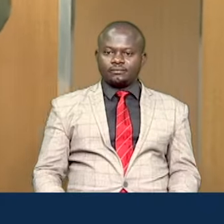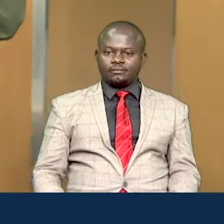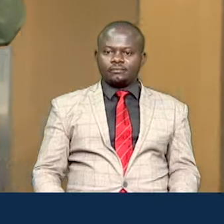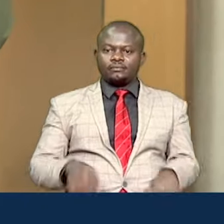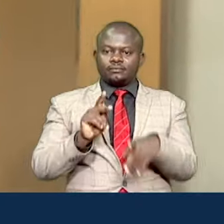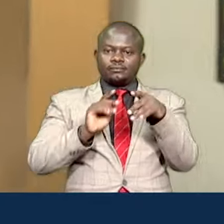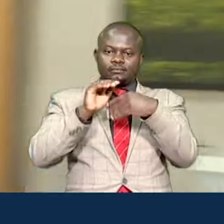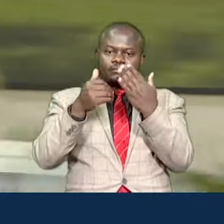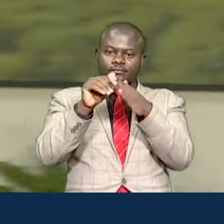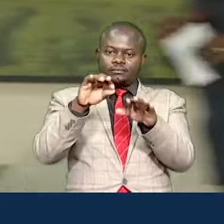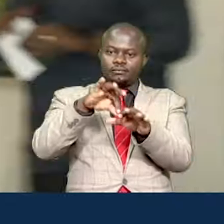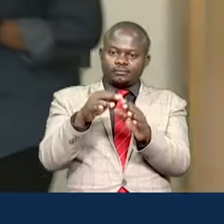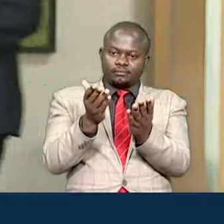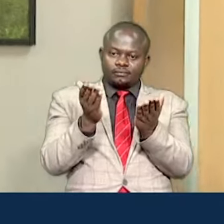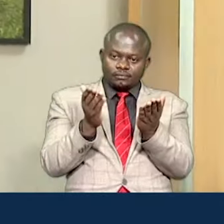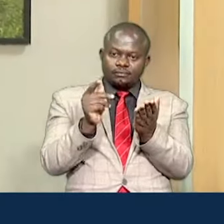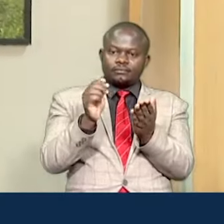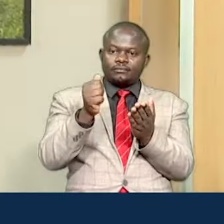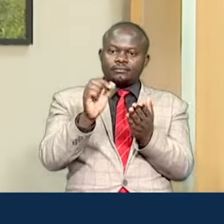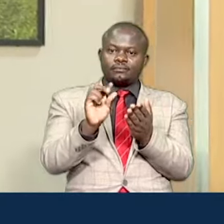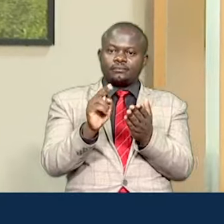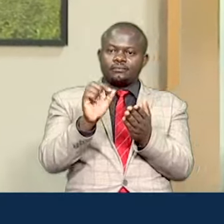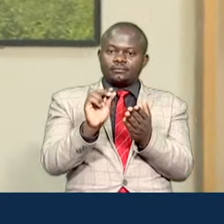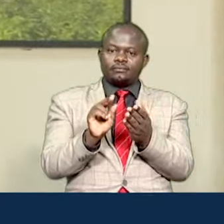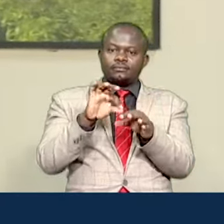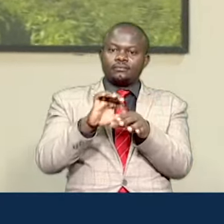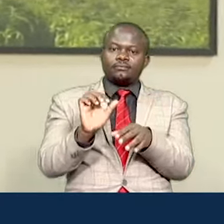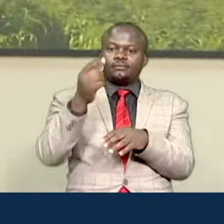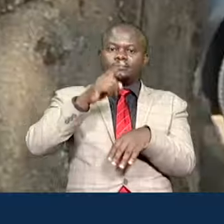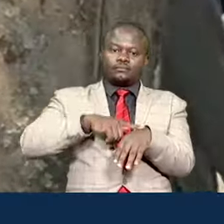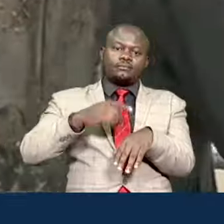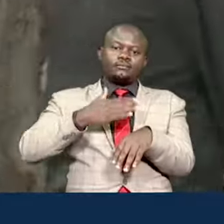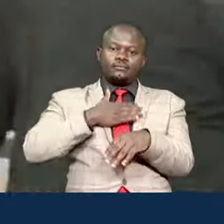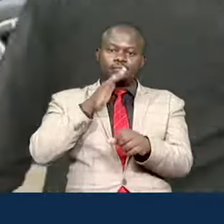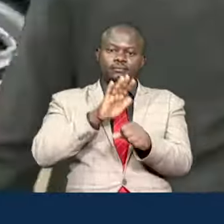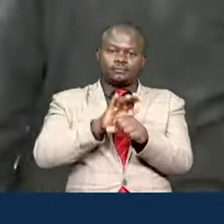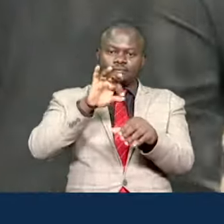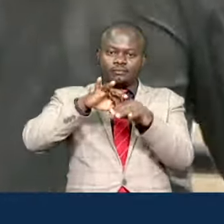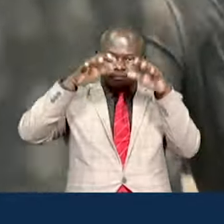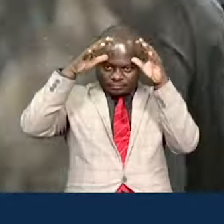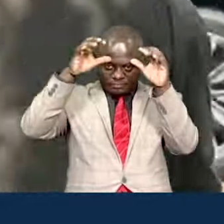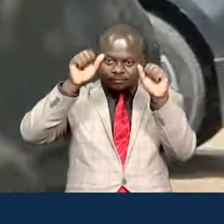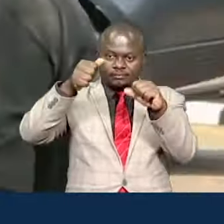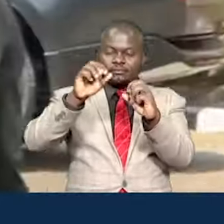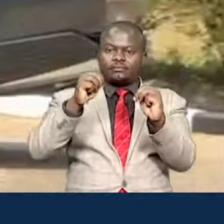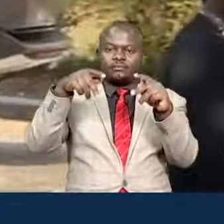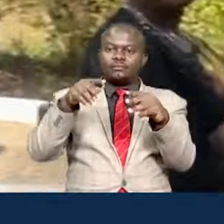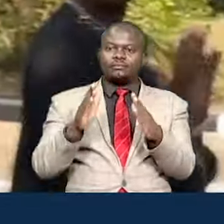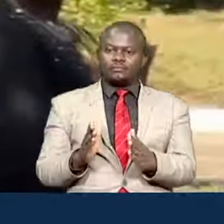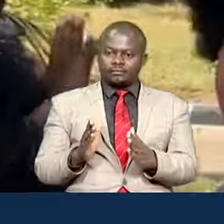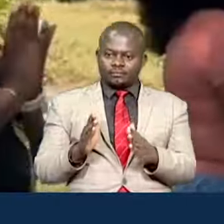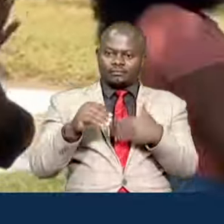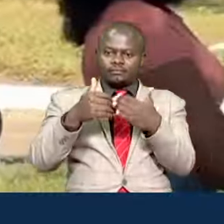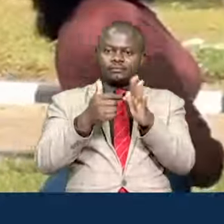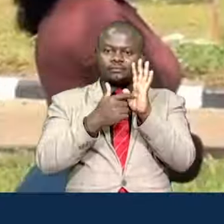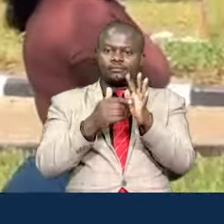Abaturage batoreye kuri iyi site ya Kagugu harimo n'abatoye bwa mbere bavuga ko batewe ishema no kwitorera umukuru w'igihugu ndetse n'abadepite, bikaba